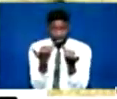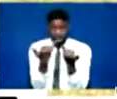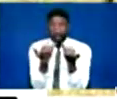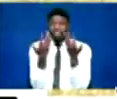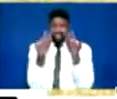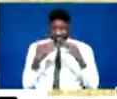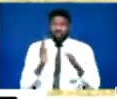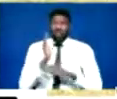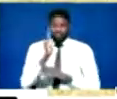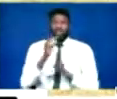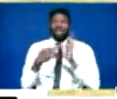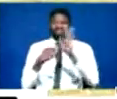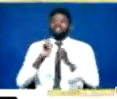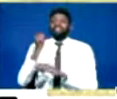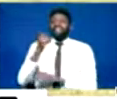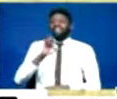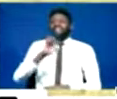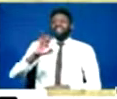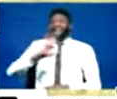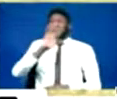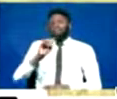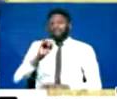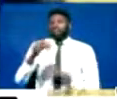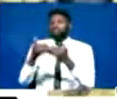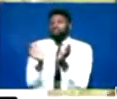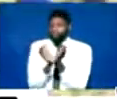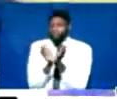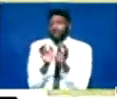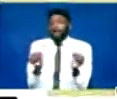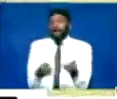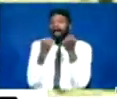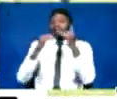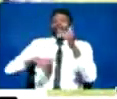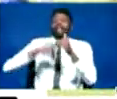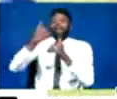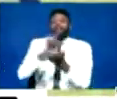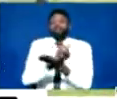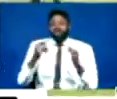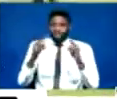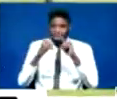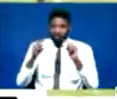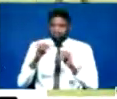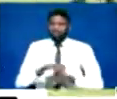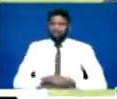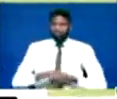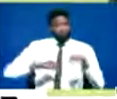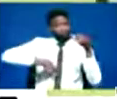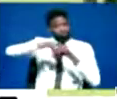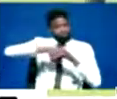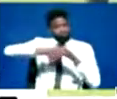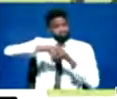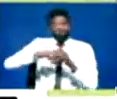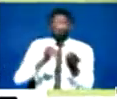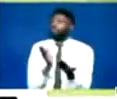kwenye mashindano ya Afrika Mashariki zitakazoandaliwa jijini Arusha wiki ijayo. Kwenye soka, shule ya upili